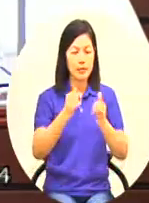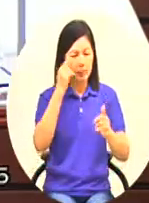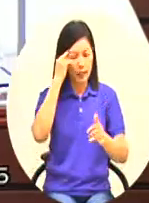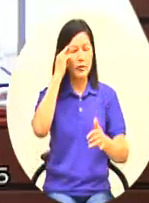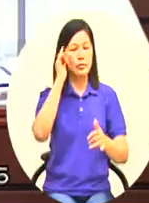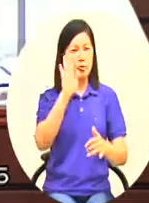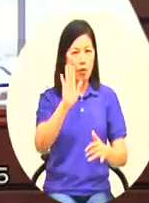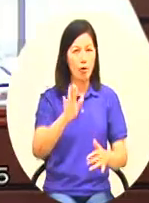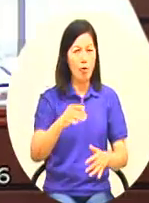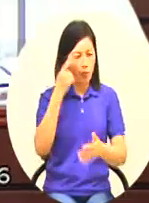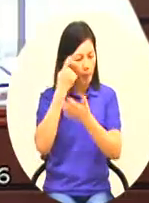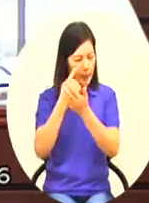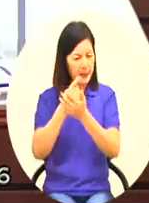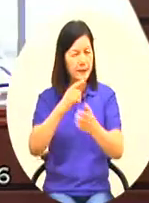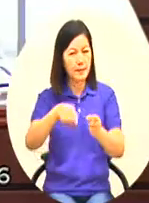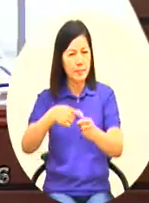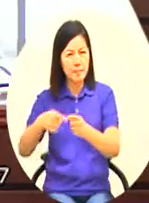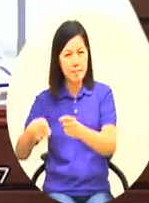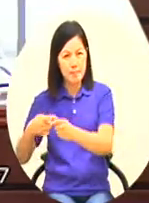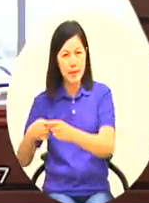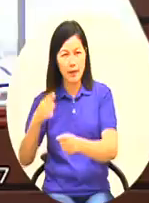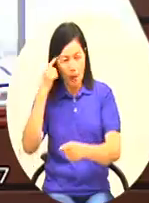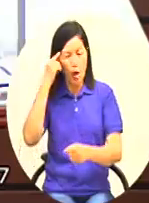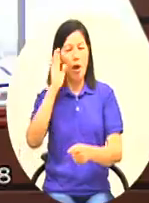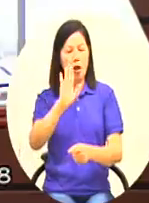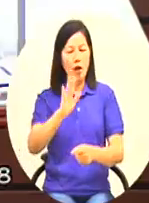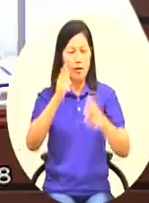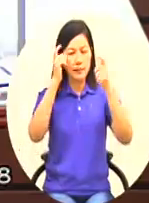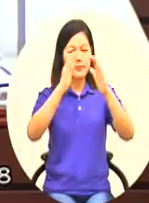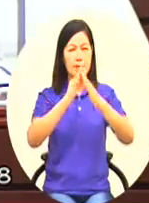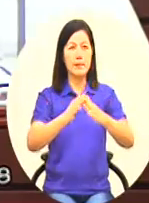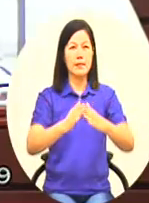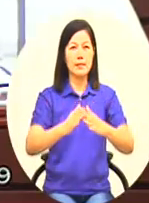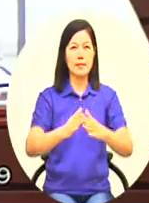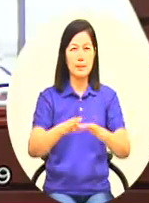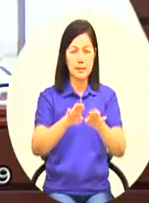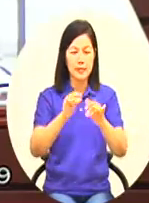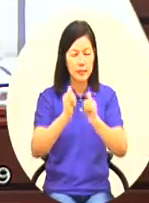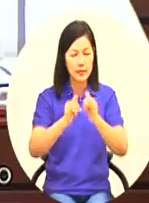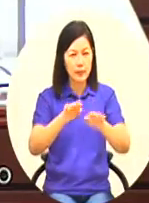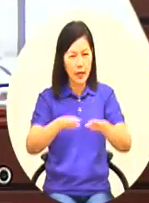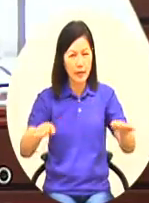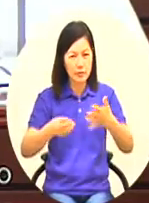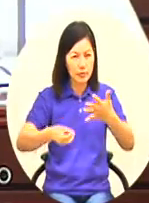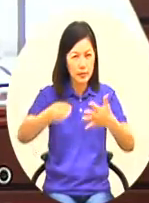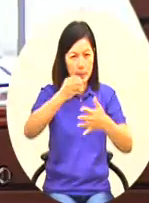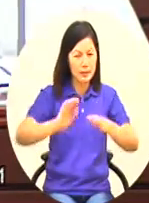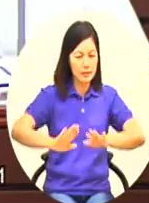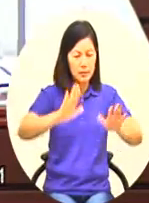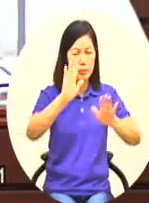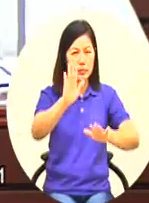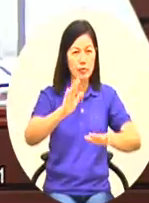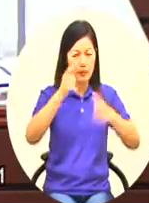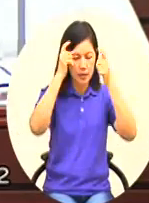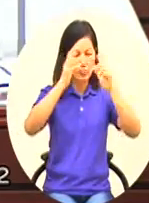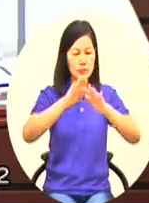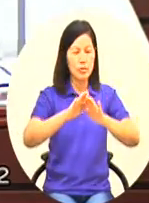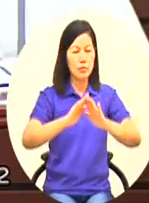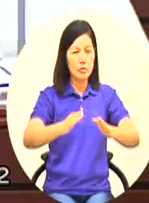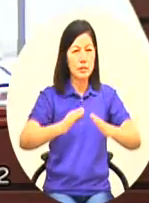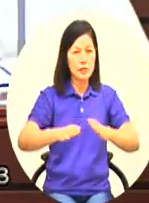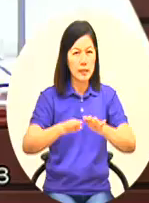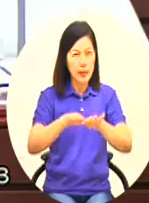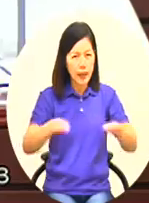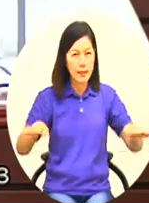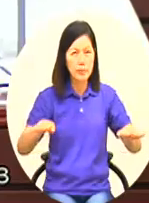要每天每年都让他们感受高雄市的治安都是在进步当中，他们会觉得高雄市是越来越安全的一个